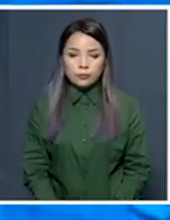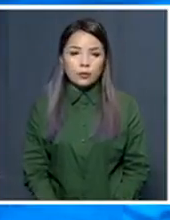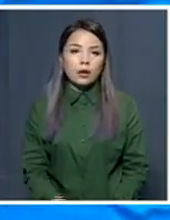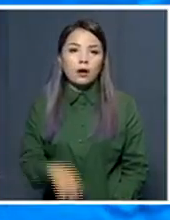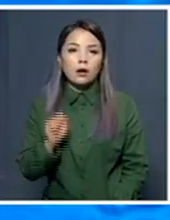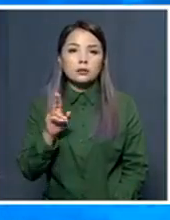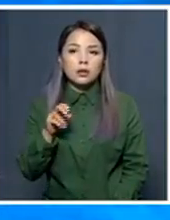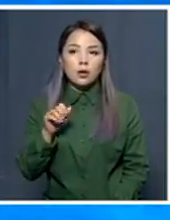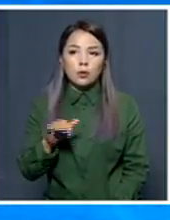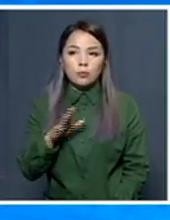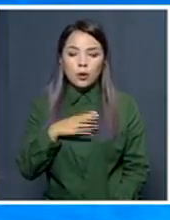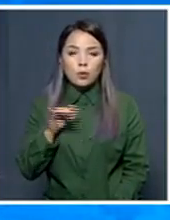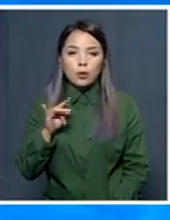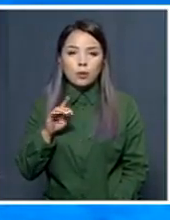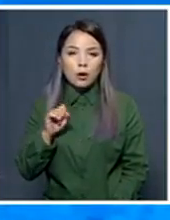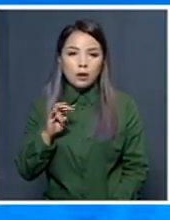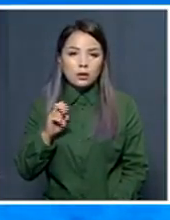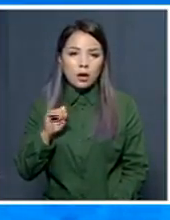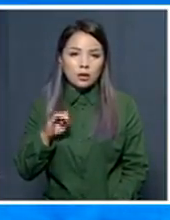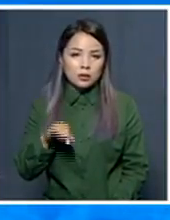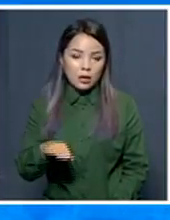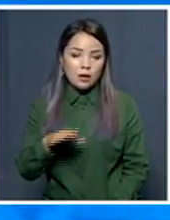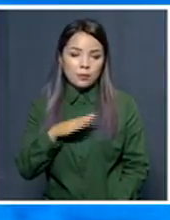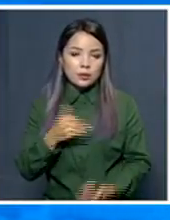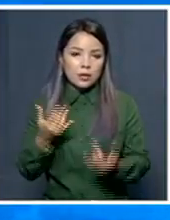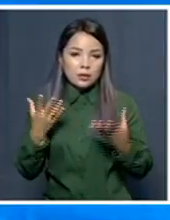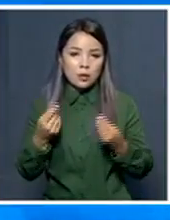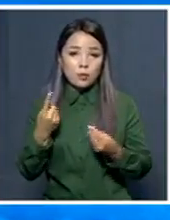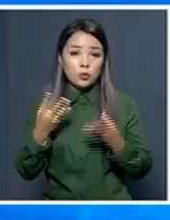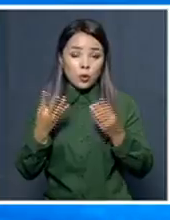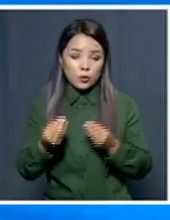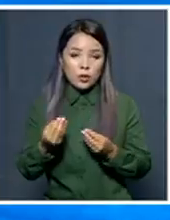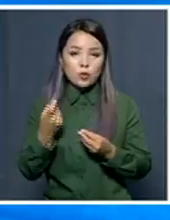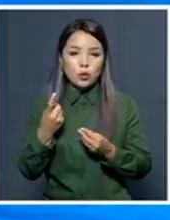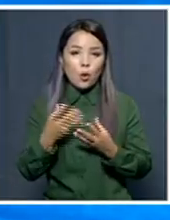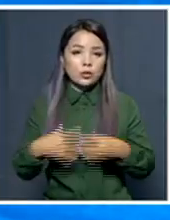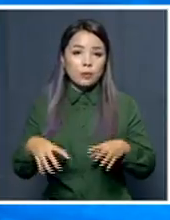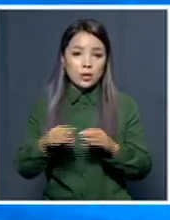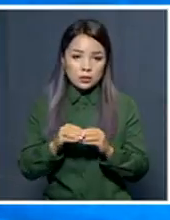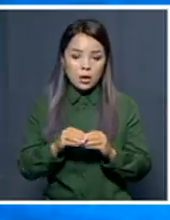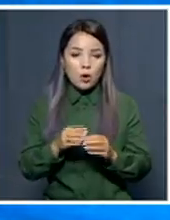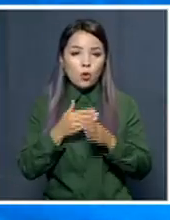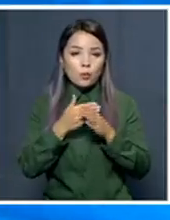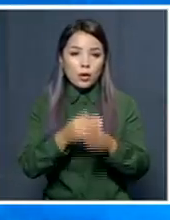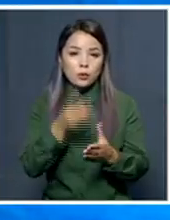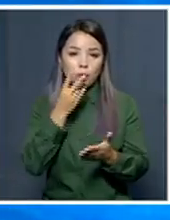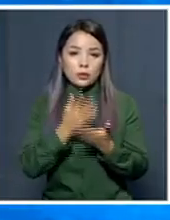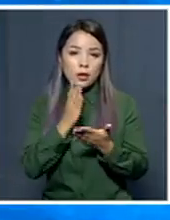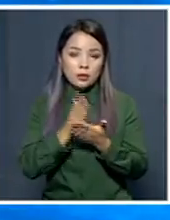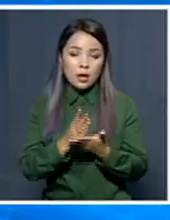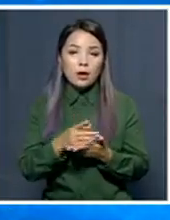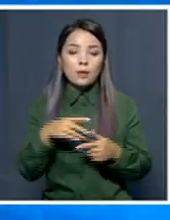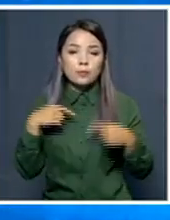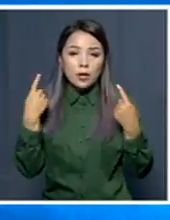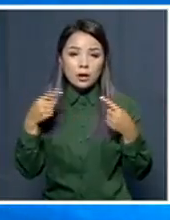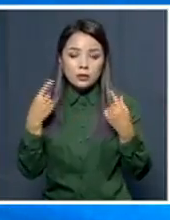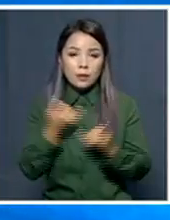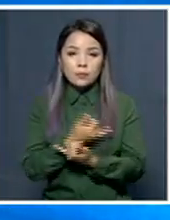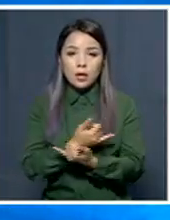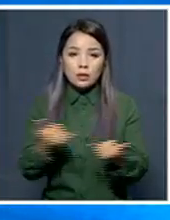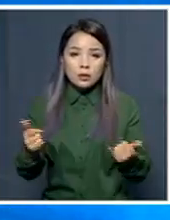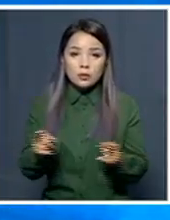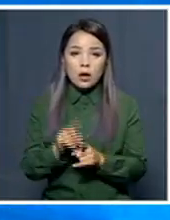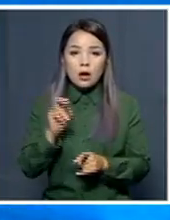Ақтауда Құрбан айт мерекесінде бір күнде 100 отбасына көмек берілді. Кешеден бері құрбандық шалғандар төрт түліктің еті мен азық